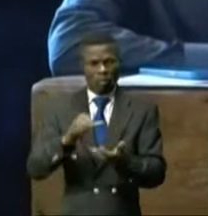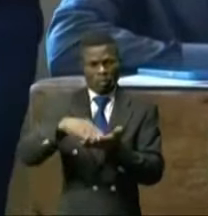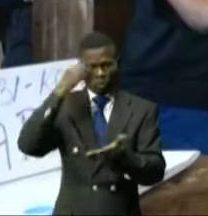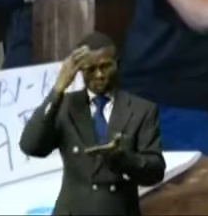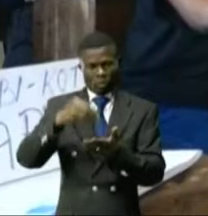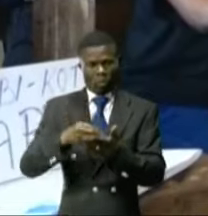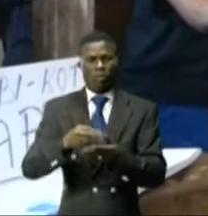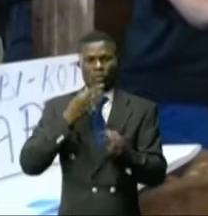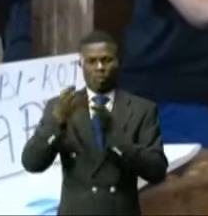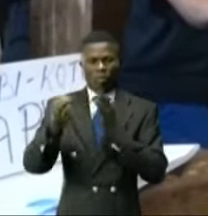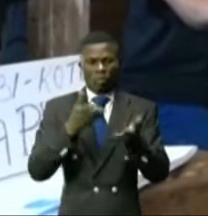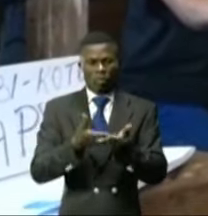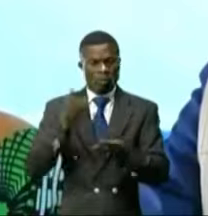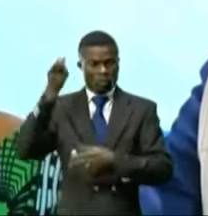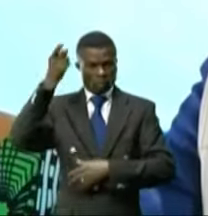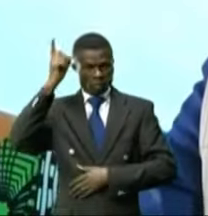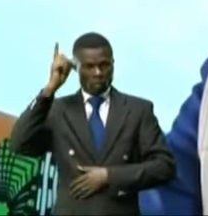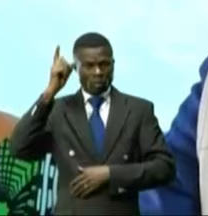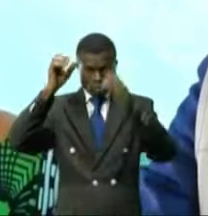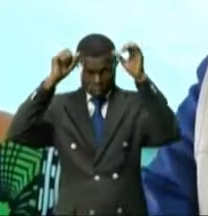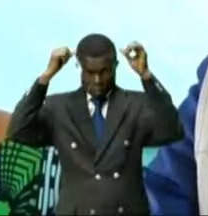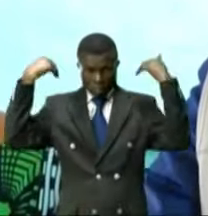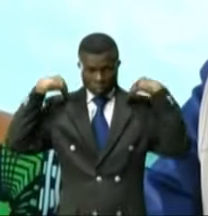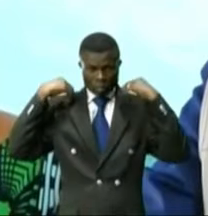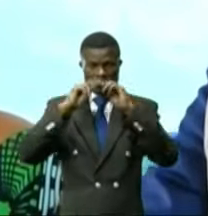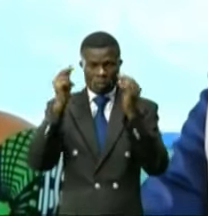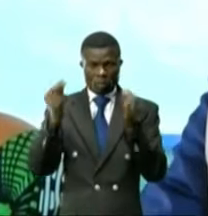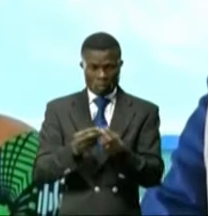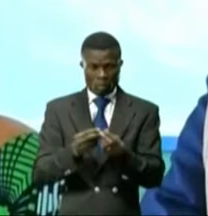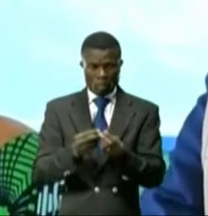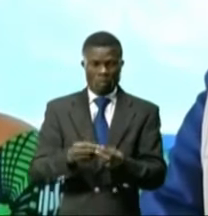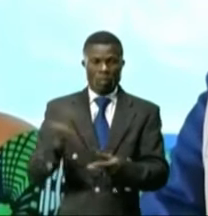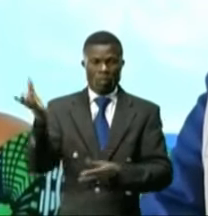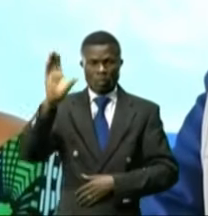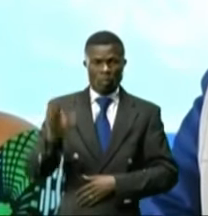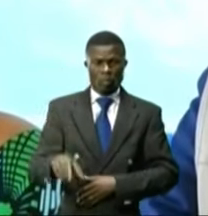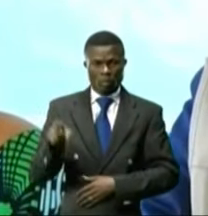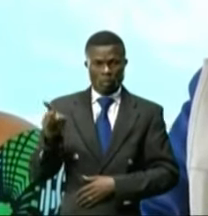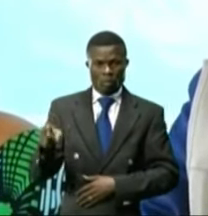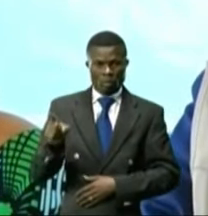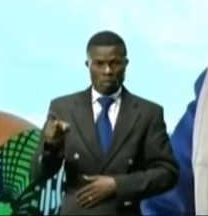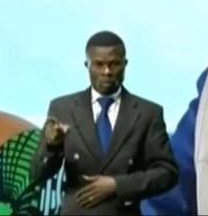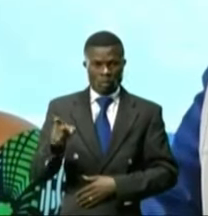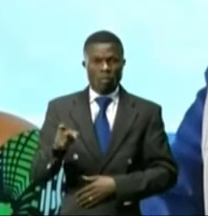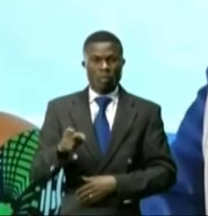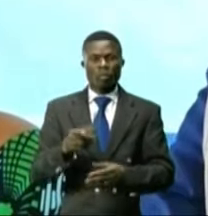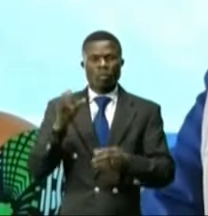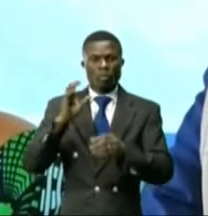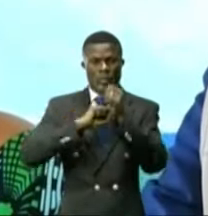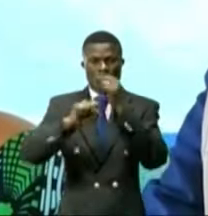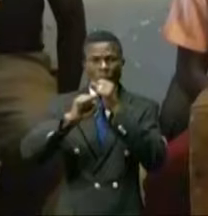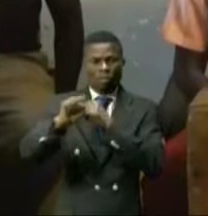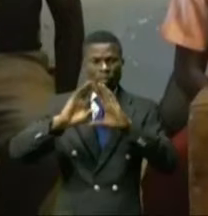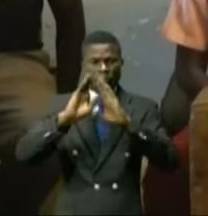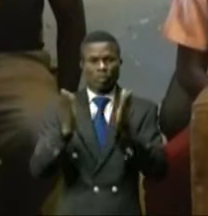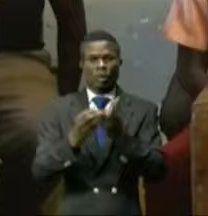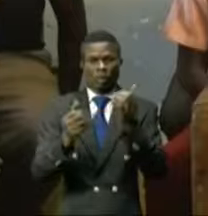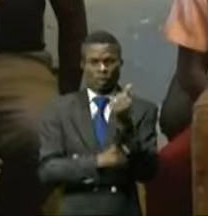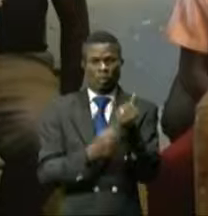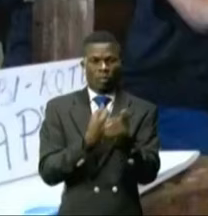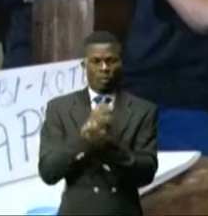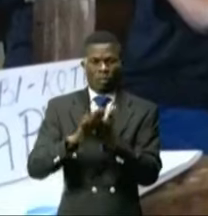matières inscrites. Auparavant, le chef d'antenne de la CENI Kasangoulou, Ghislain Diakhé-Sidiandou, avait sensibilisé les participants à